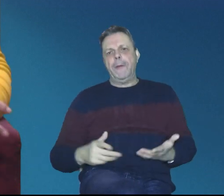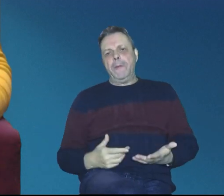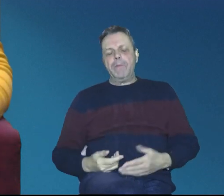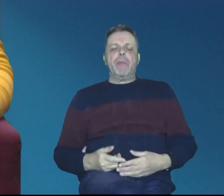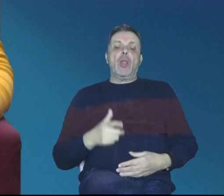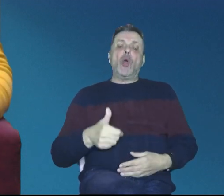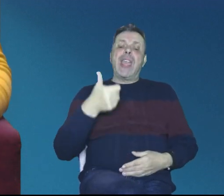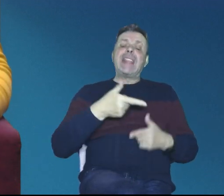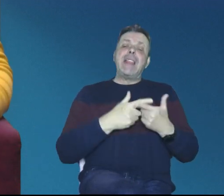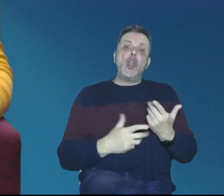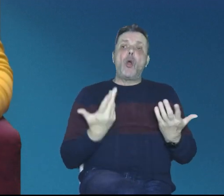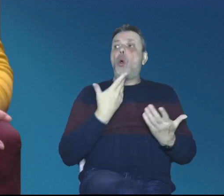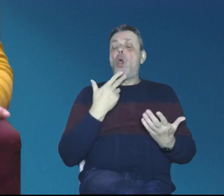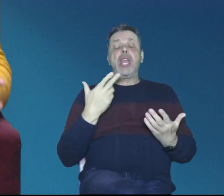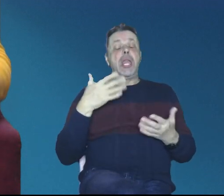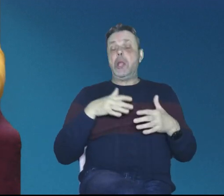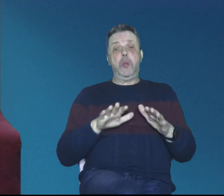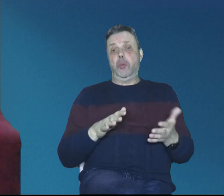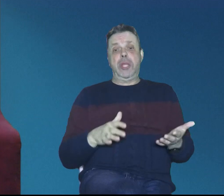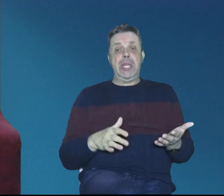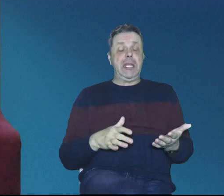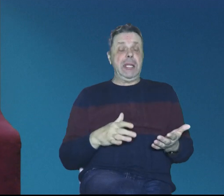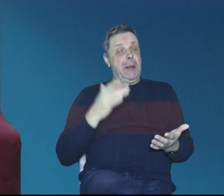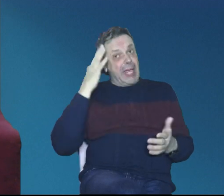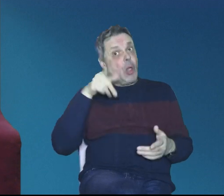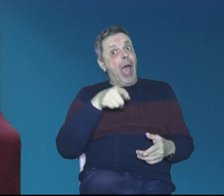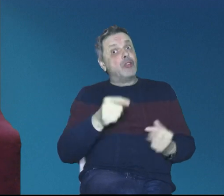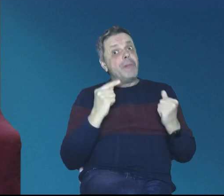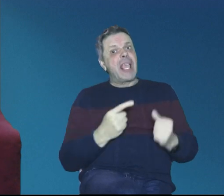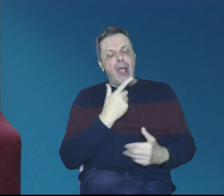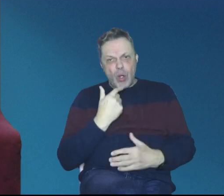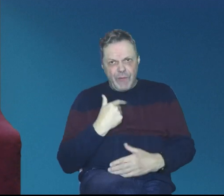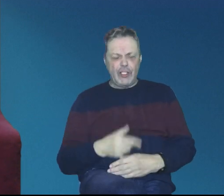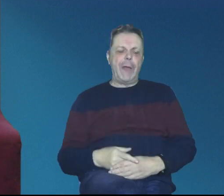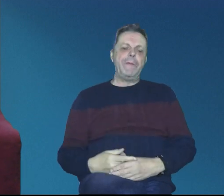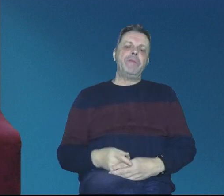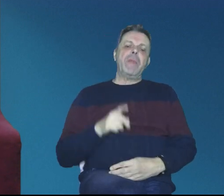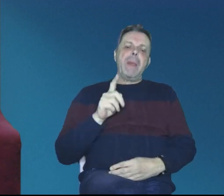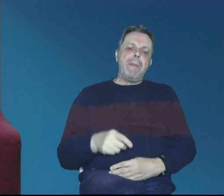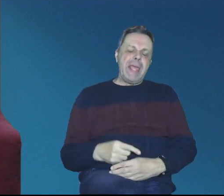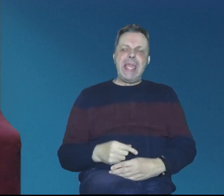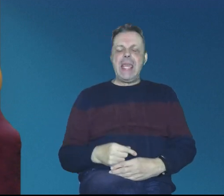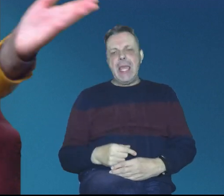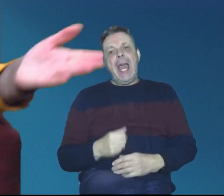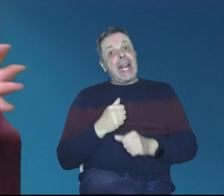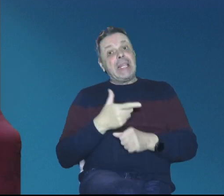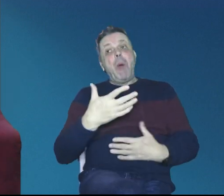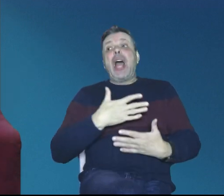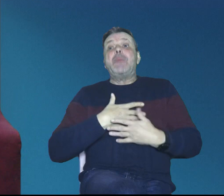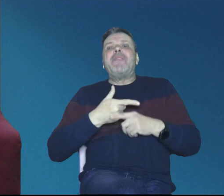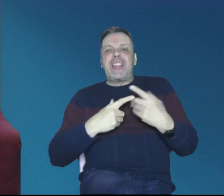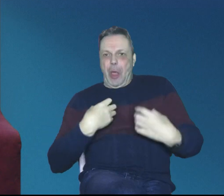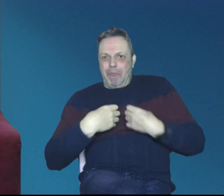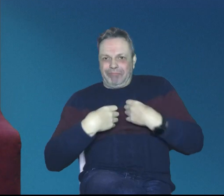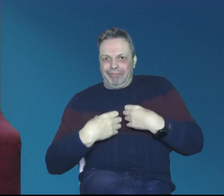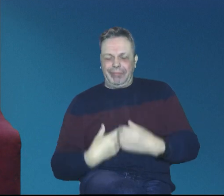i tako dalje. Recimo, to je jedan dio kojima ljudima se to jako, jako sviđa. Izvodimo taj ljubavni, ajmo tako